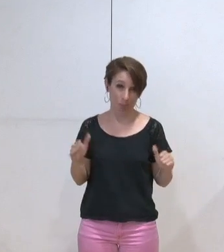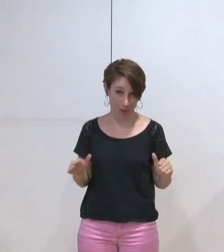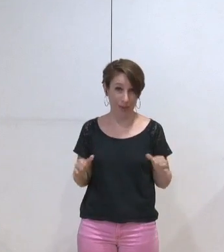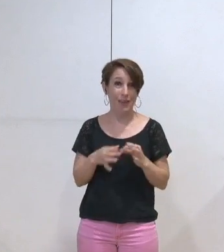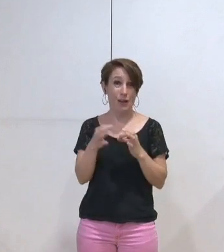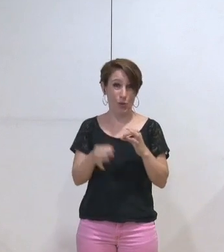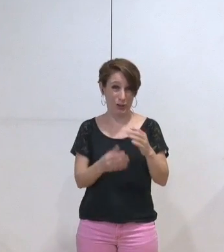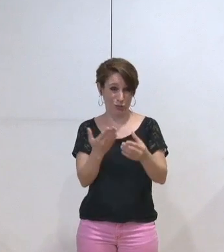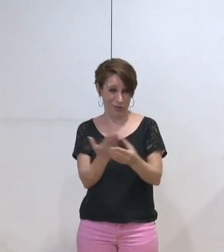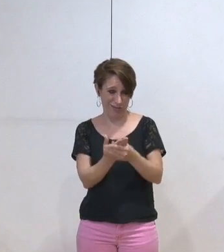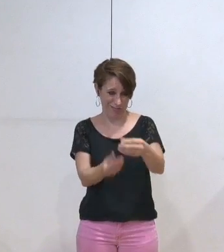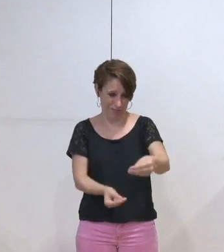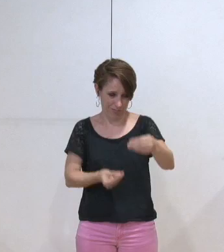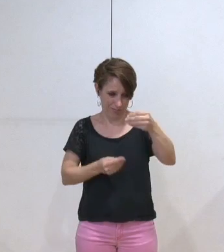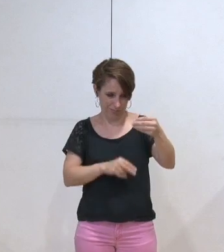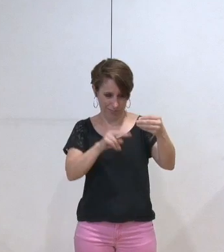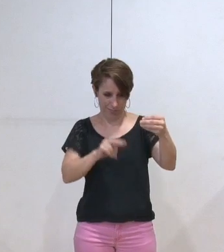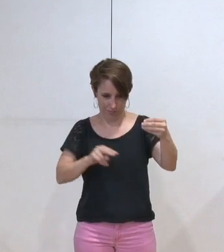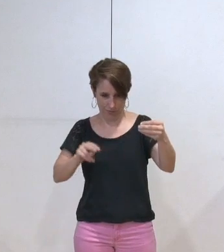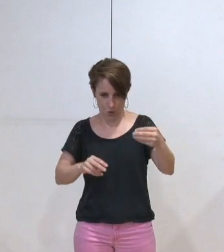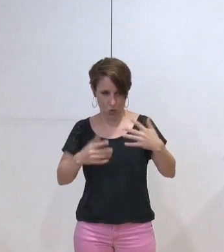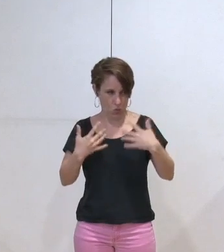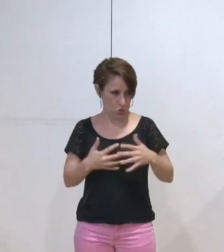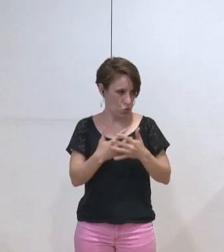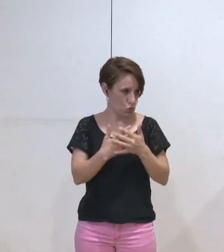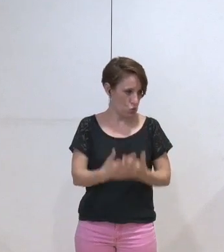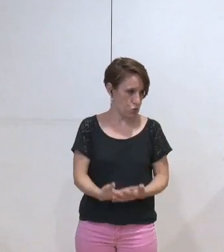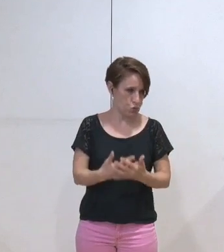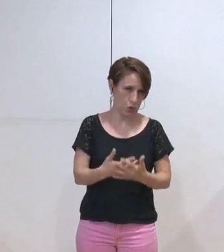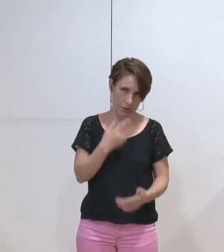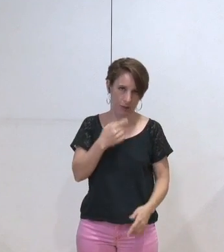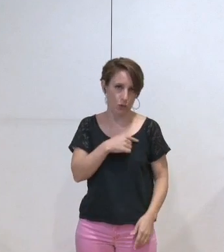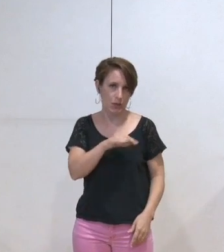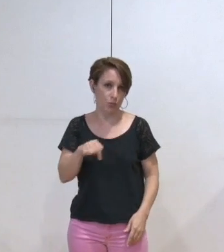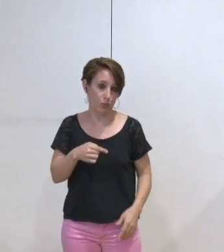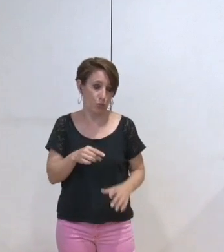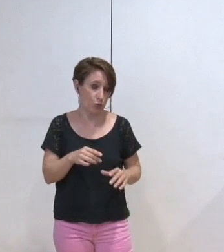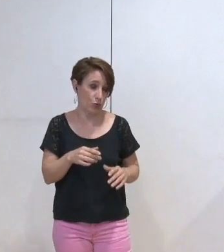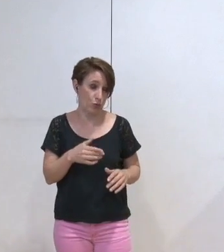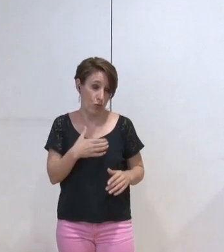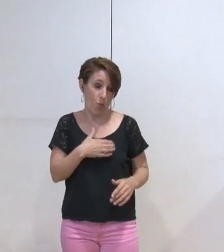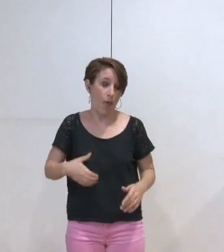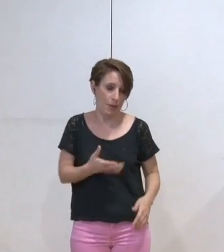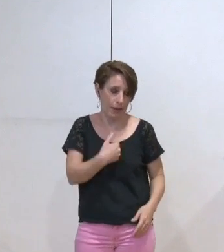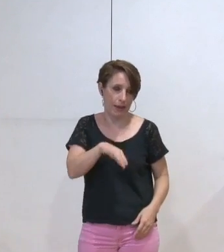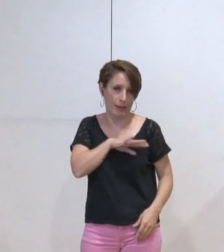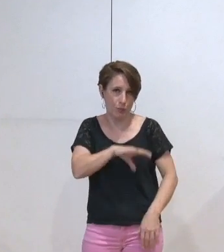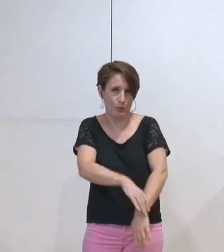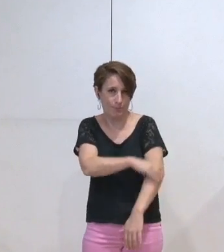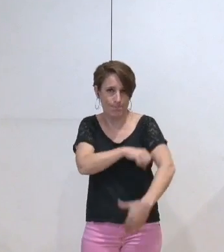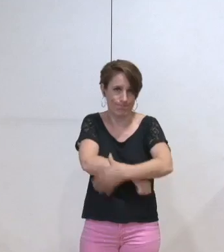singulièrement sur les les épaules de la majorité municipale une responsabilité importante alors je voudrais